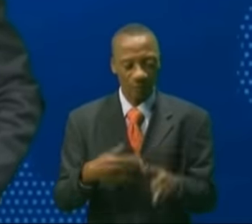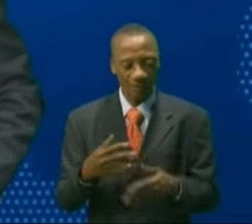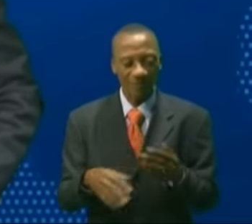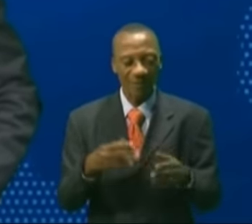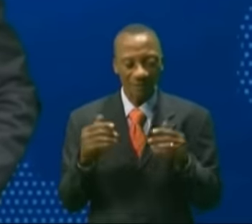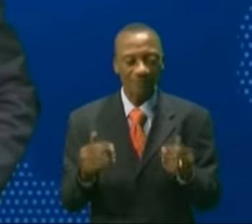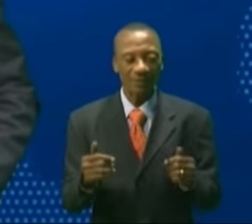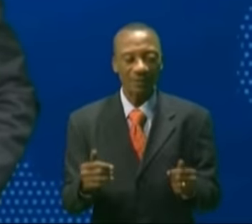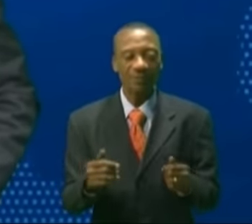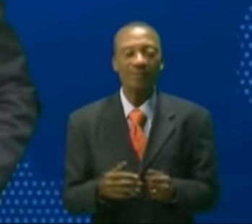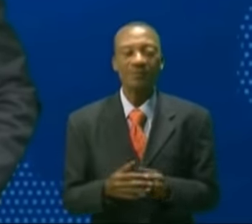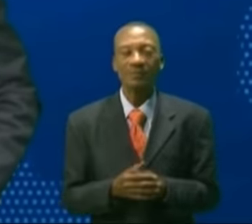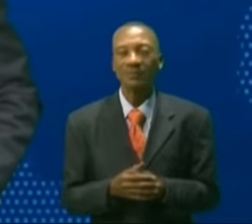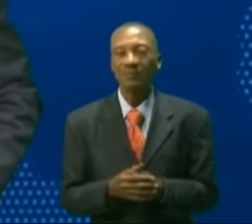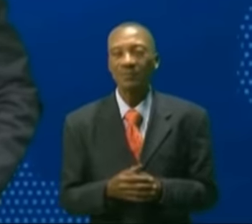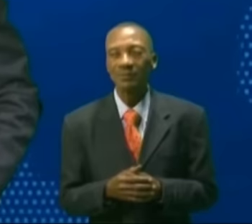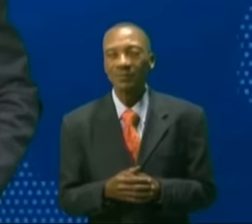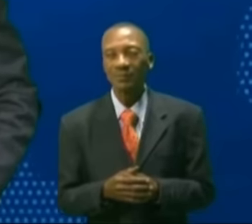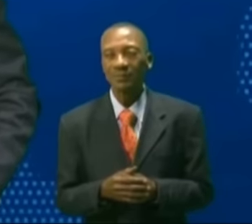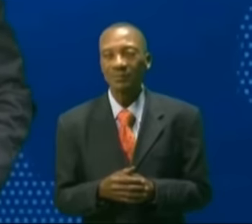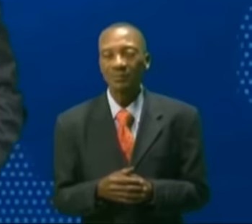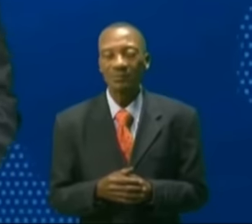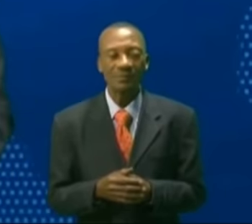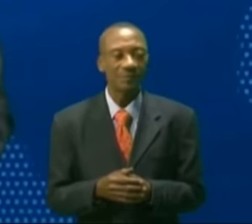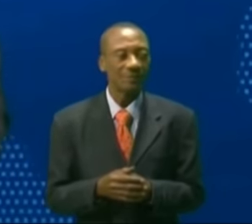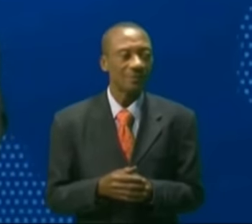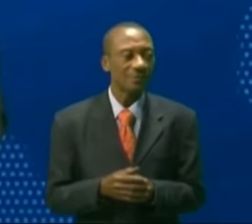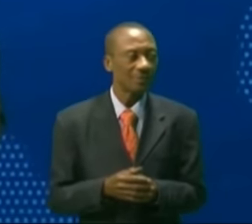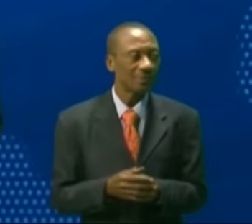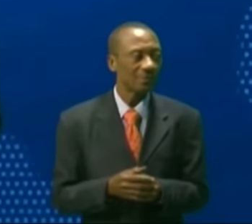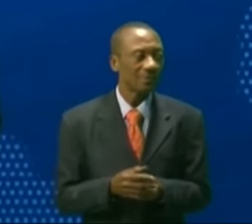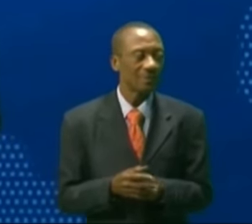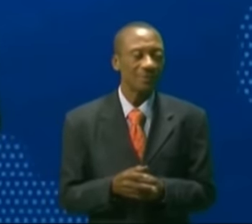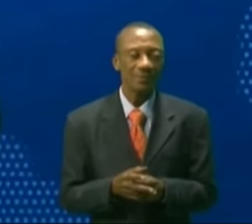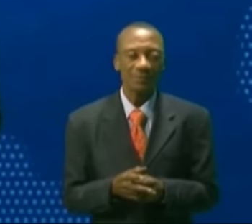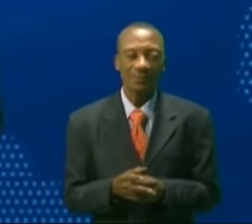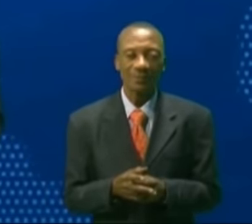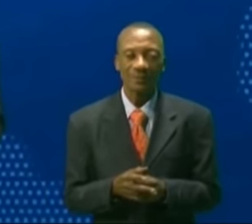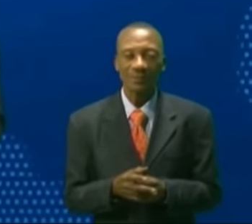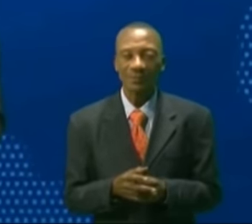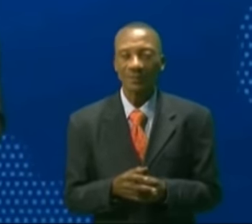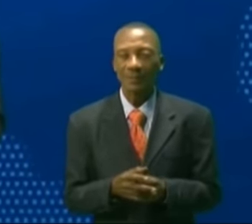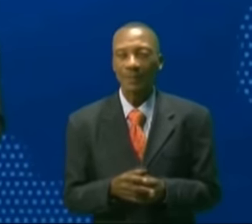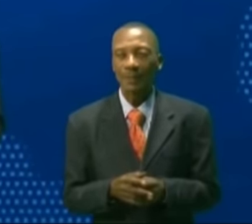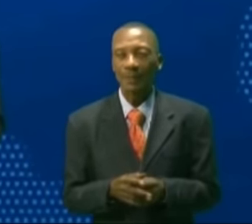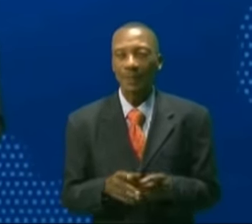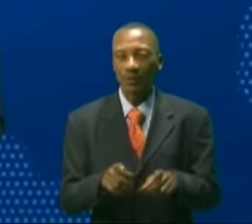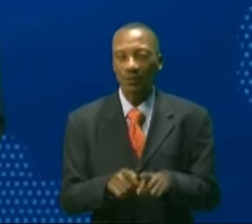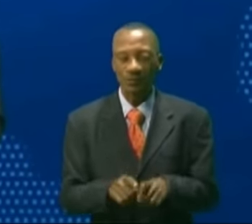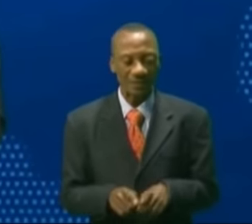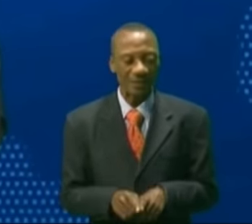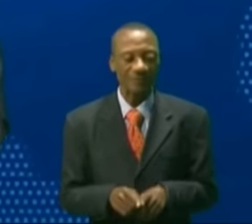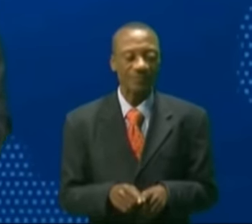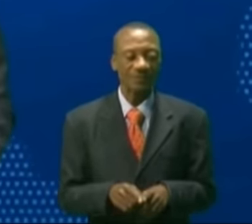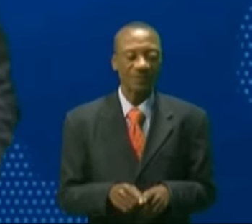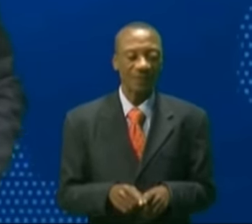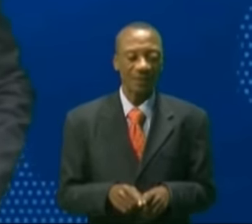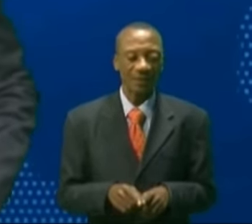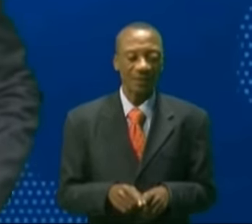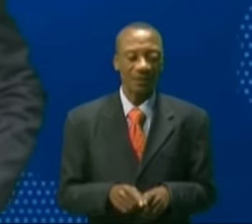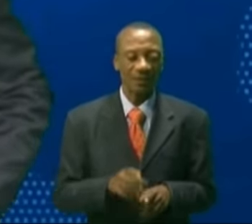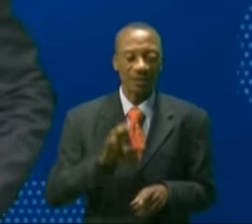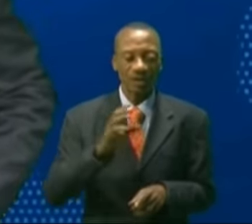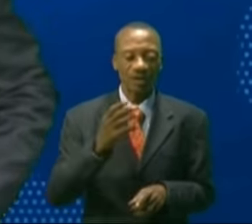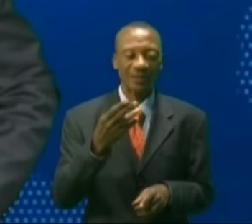un exemple du don de soi pour la patrie, sur proposition du chancelier des ordres nationaux,